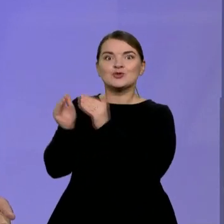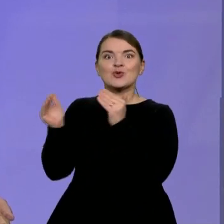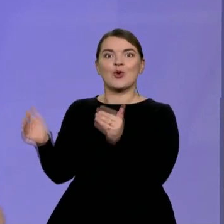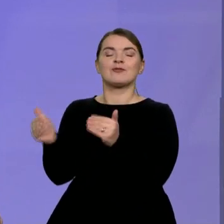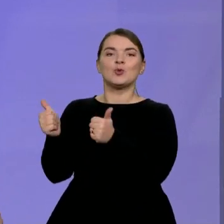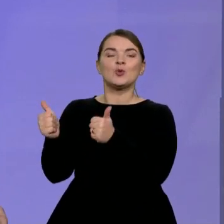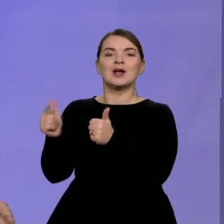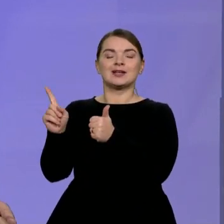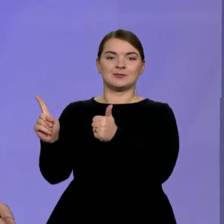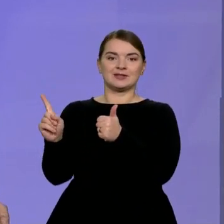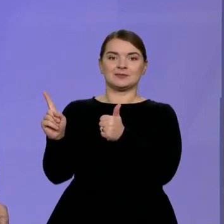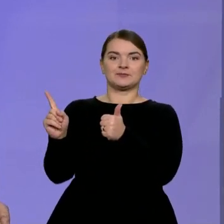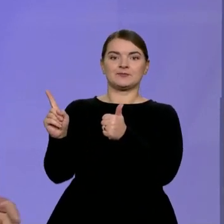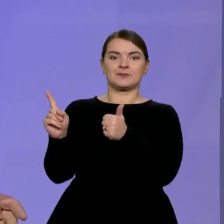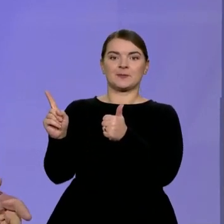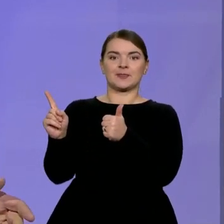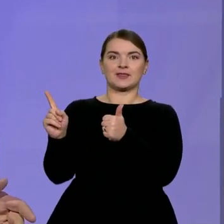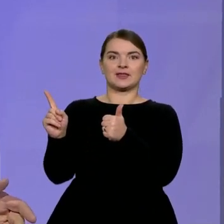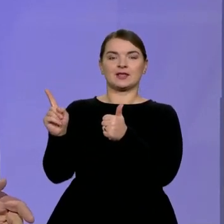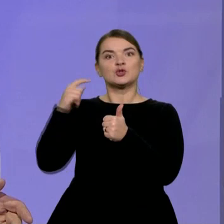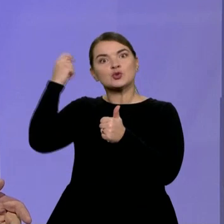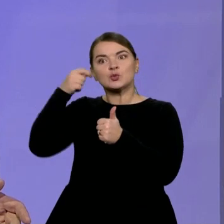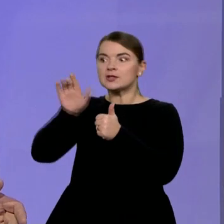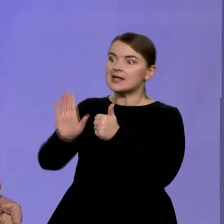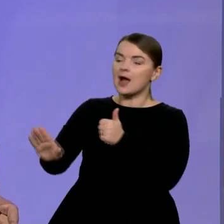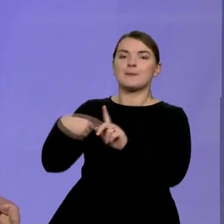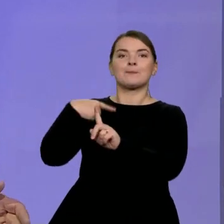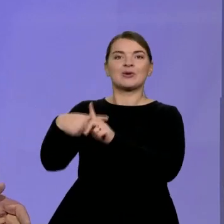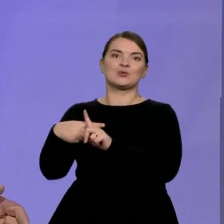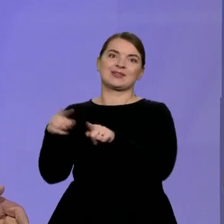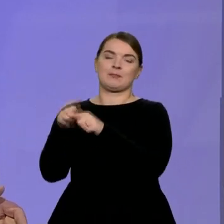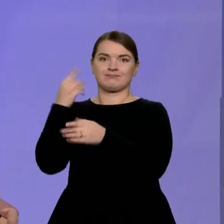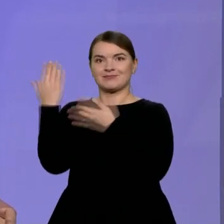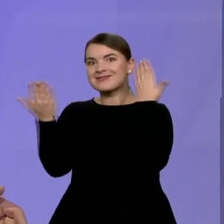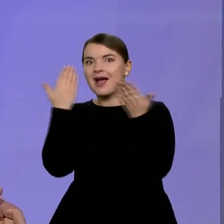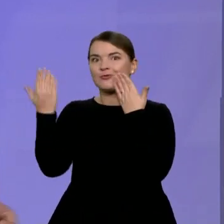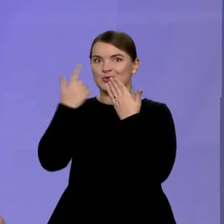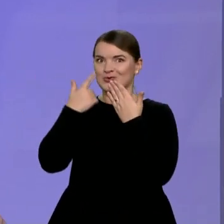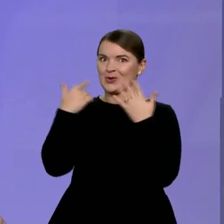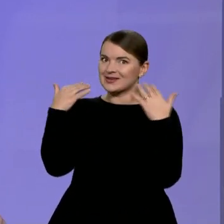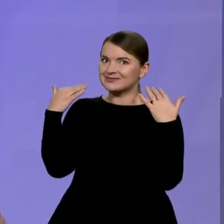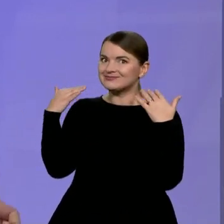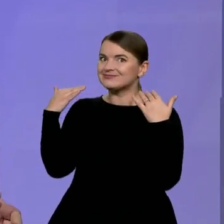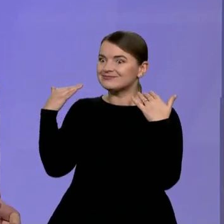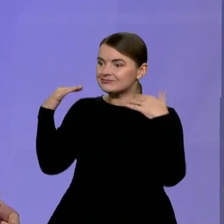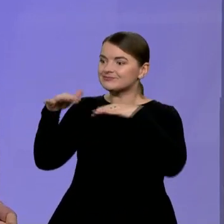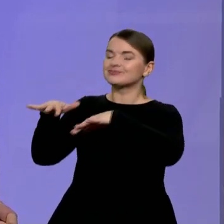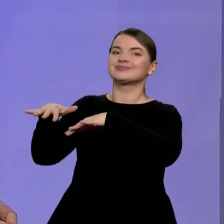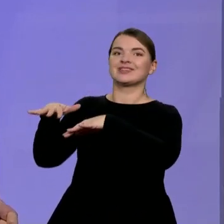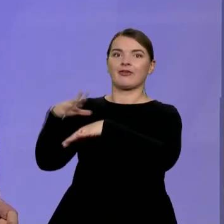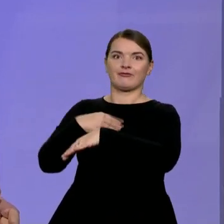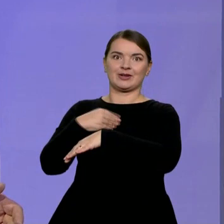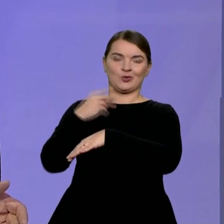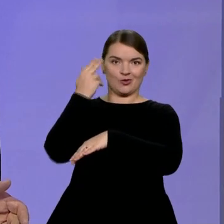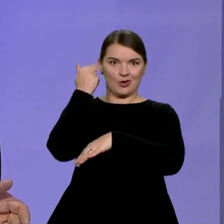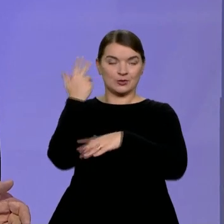tik tai dėl to studijų, bet pat to studentiško gyvenimo, truputį ir tų pramogų daugiau ir kultūrinio gyvenimo. Šiuo atveju